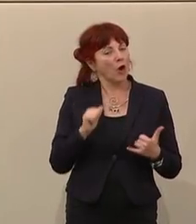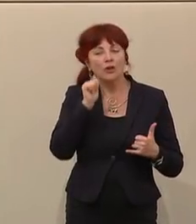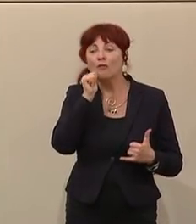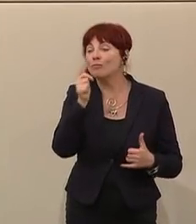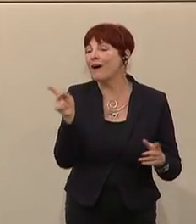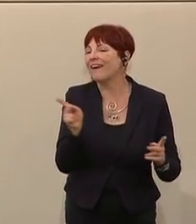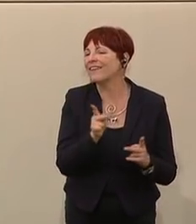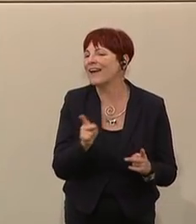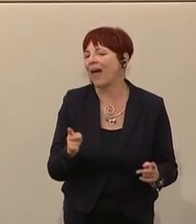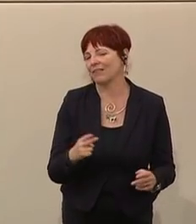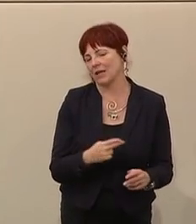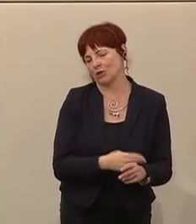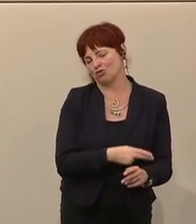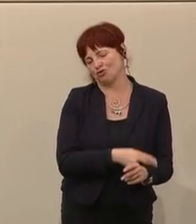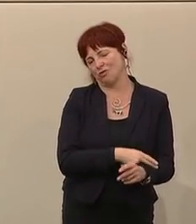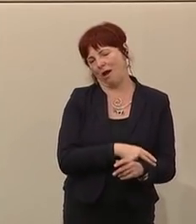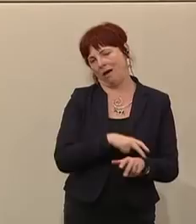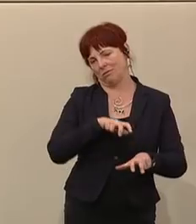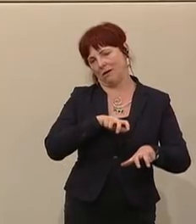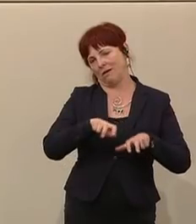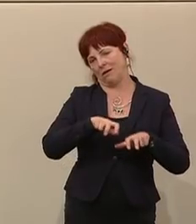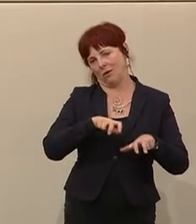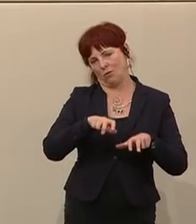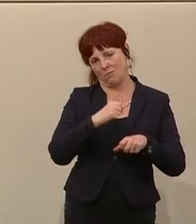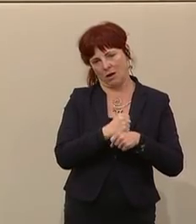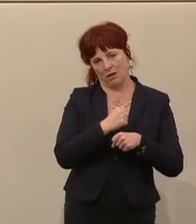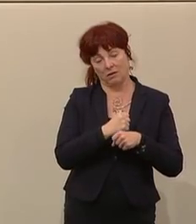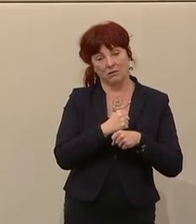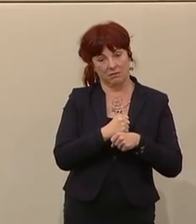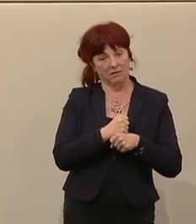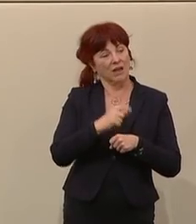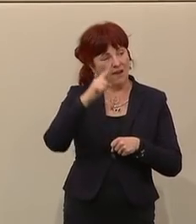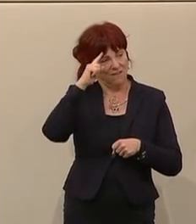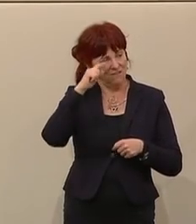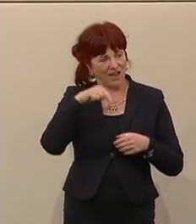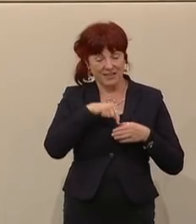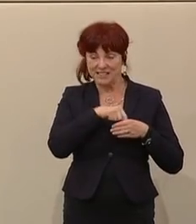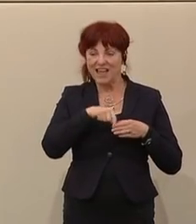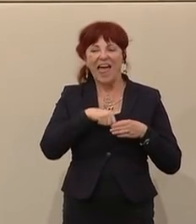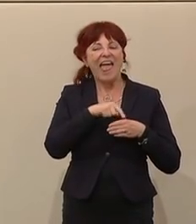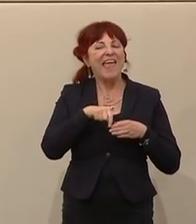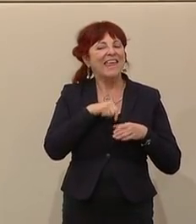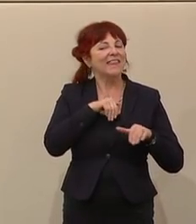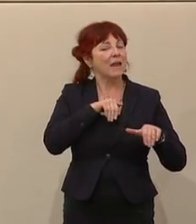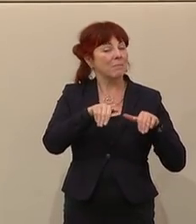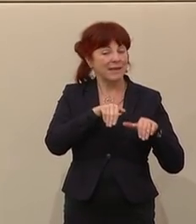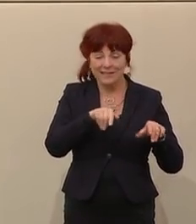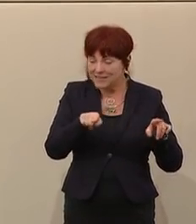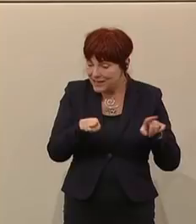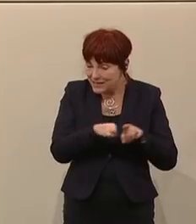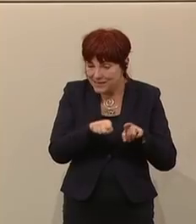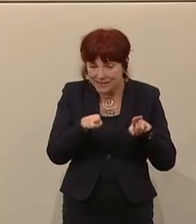der Herr Innenminister die letzten 100 Tage gemacht hat, dann wissen wir jetzt auch, dass nicht jeder verbummelte Philosophiestudent